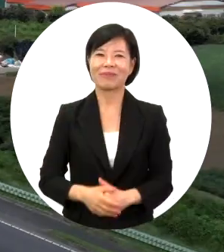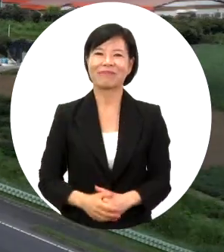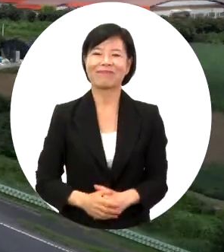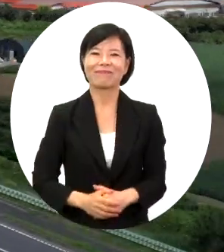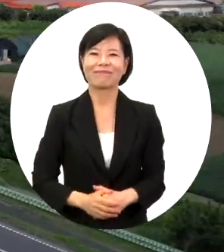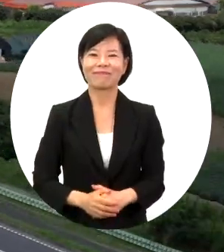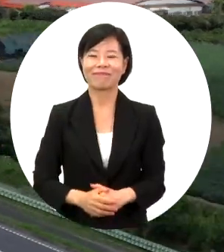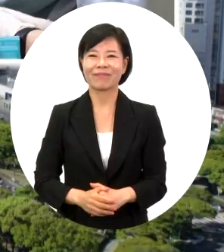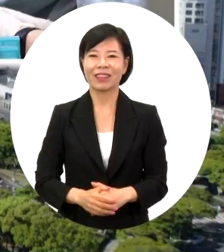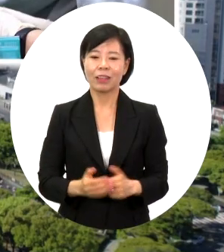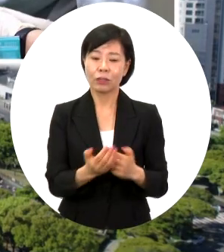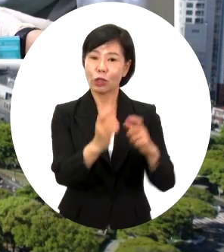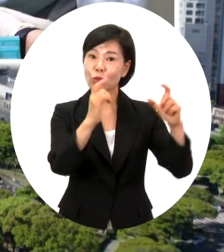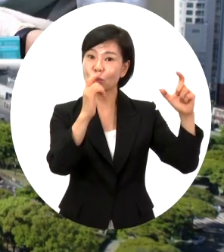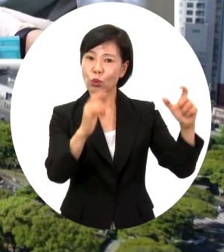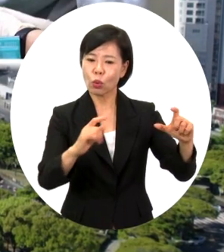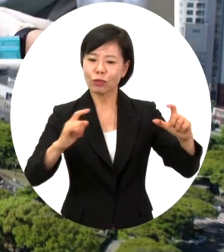있습니다.